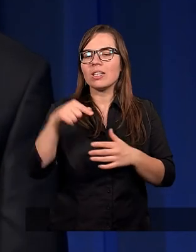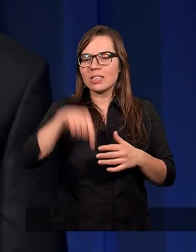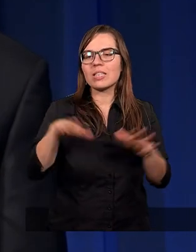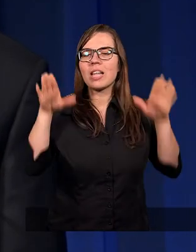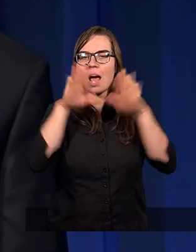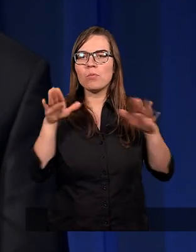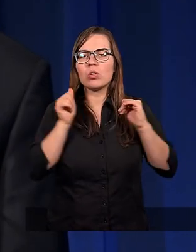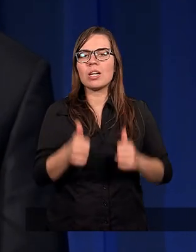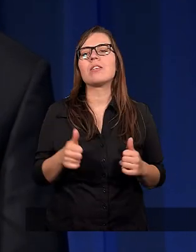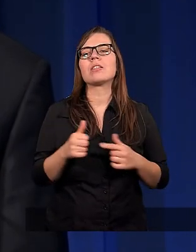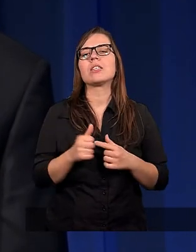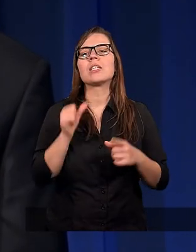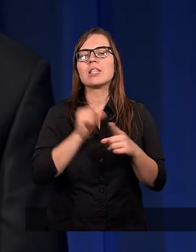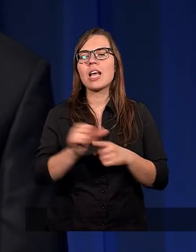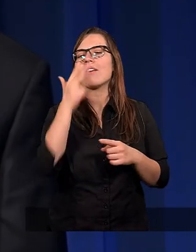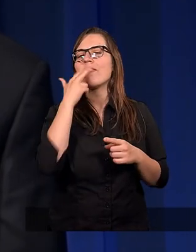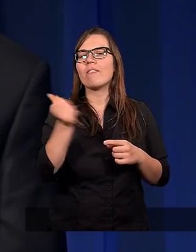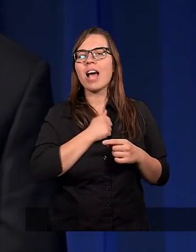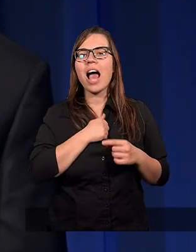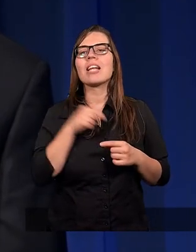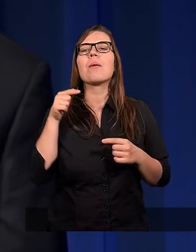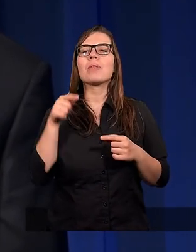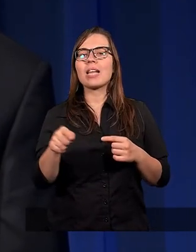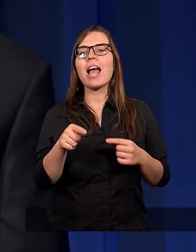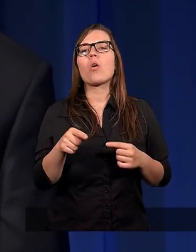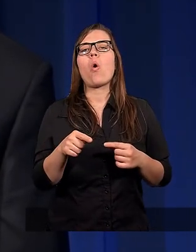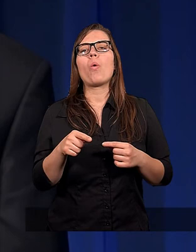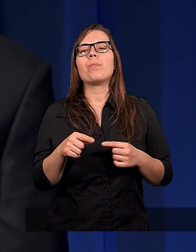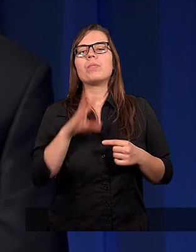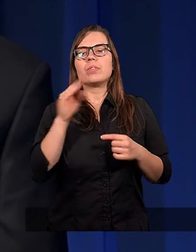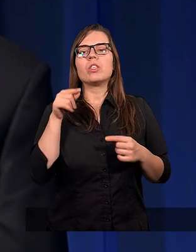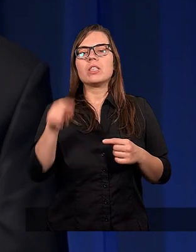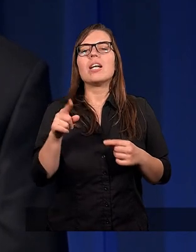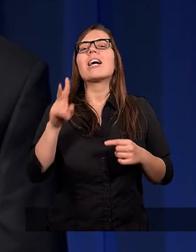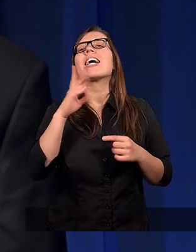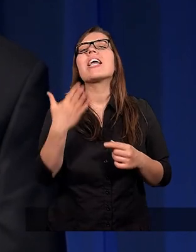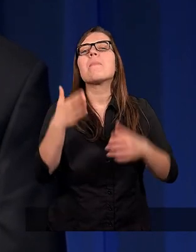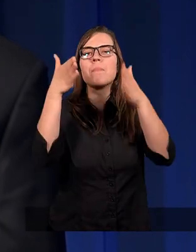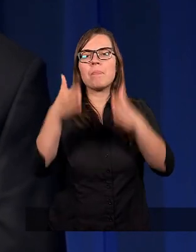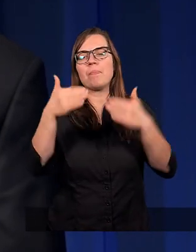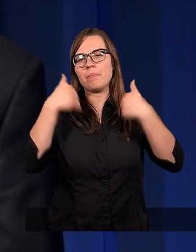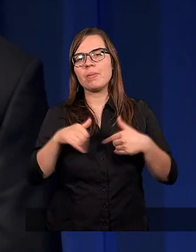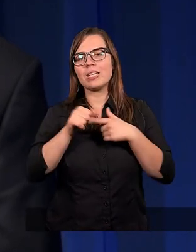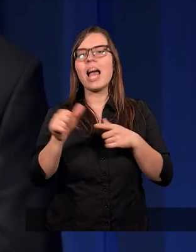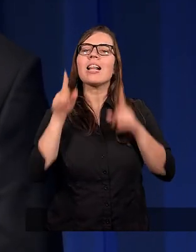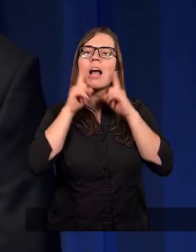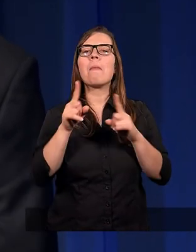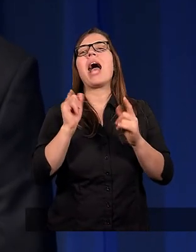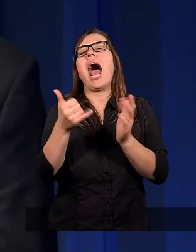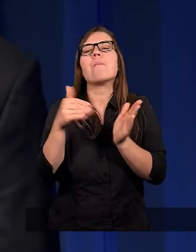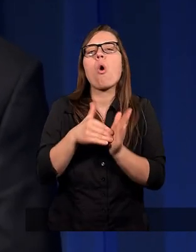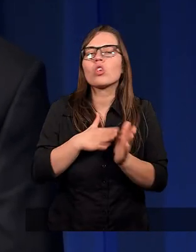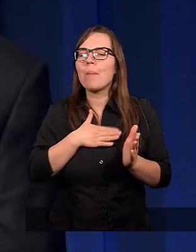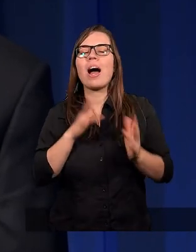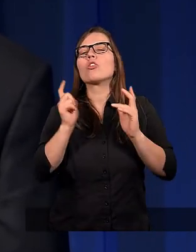nabożeństwa jest wyrazem tego, kim tak naprawdę jesteśmy, jakie mamy potrzeby, co